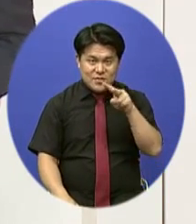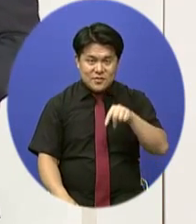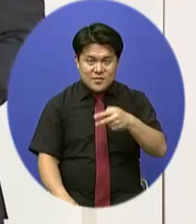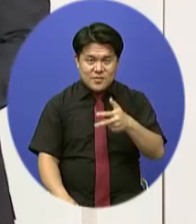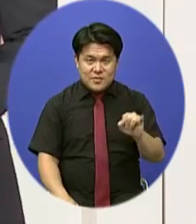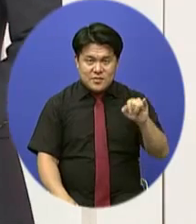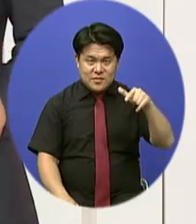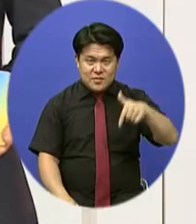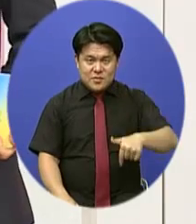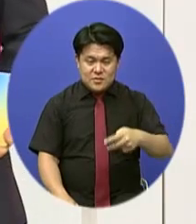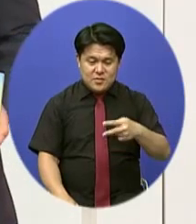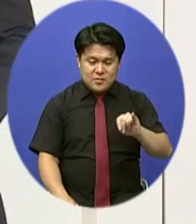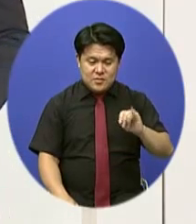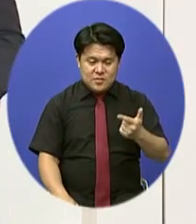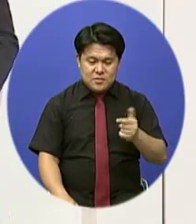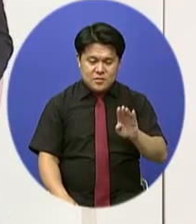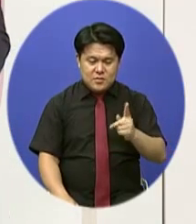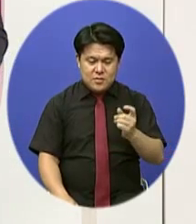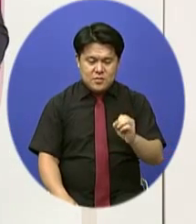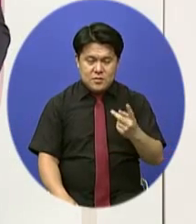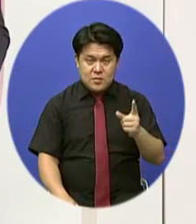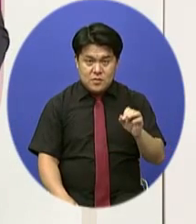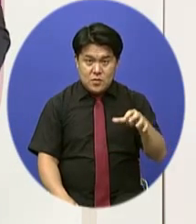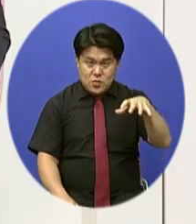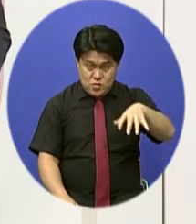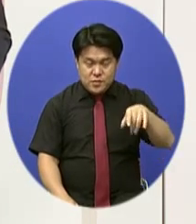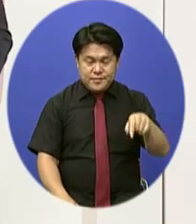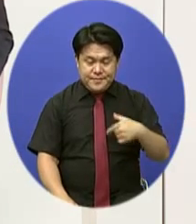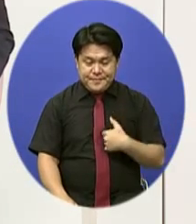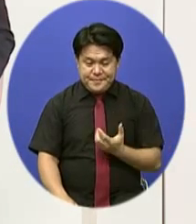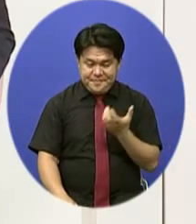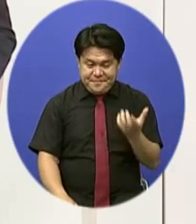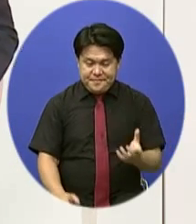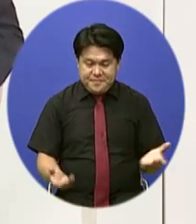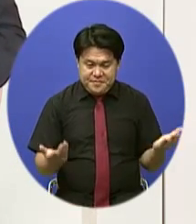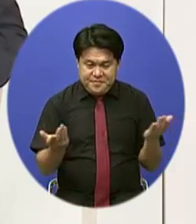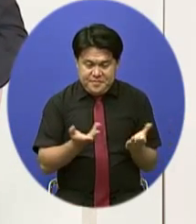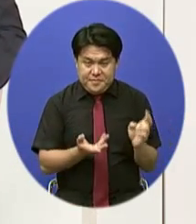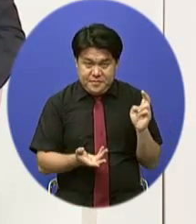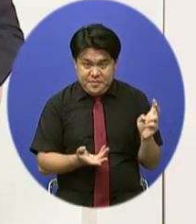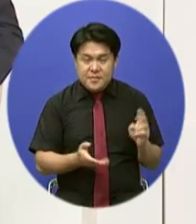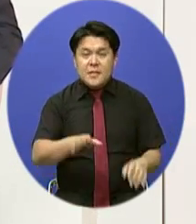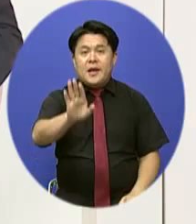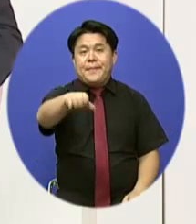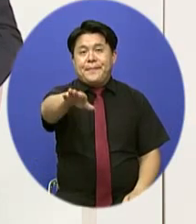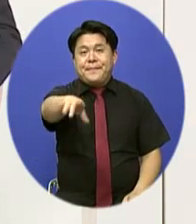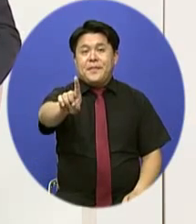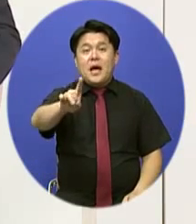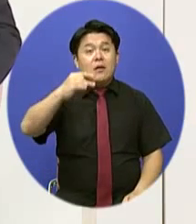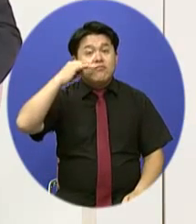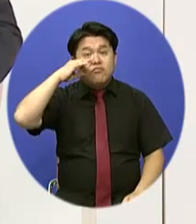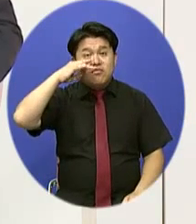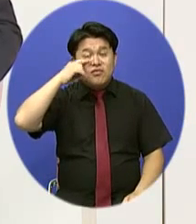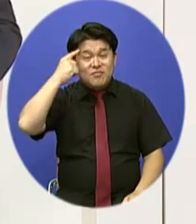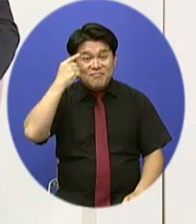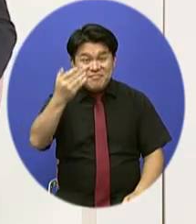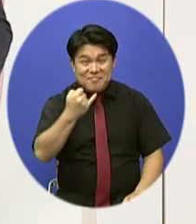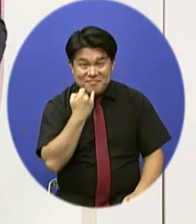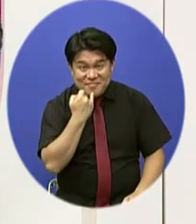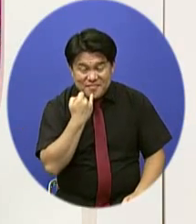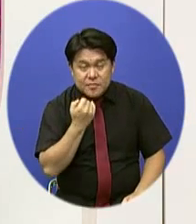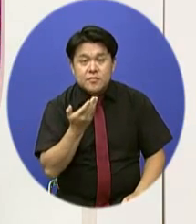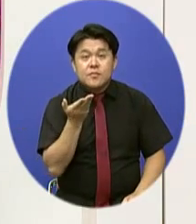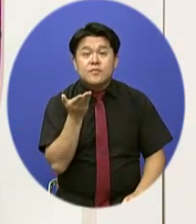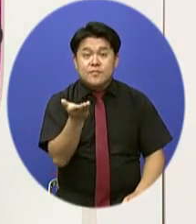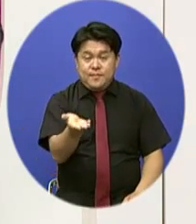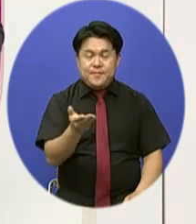네네네. 우리 아버님은 정확한 거 좋아하셔. 네. 아버님. 네. 제가 궁금한 게 하나 있어요. 네. 뭐예요?